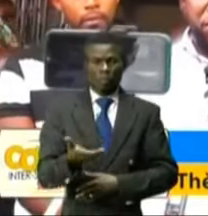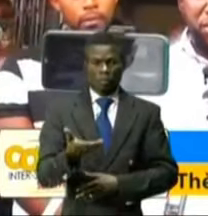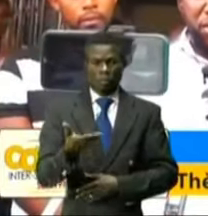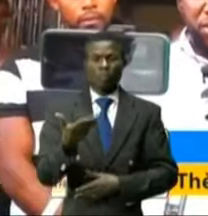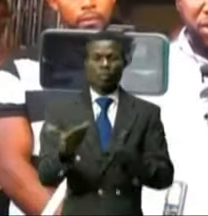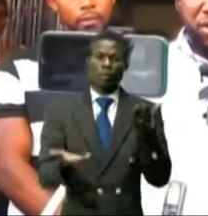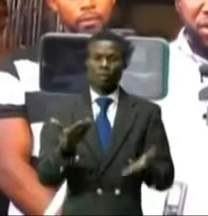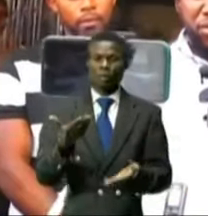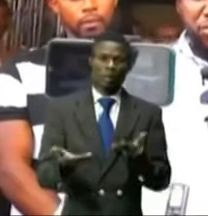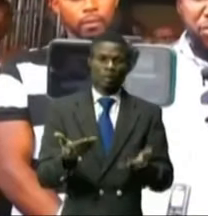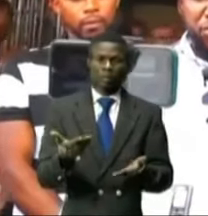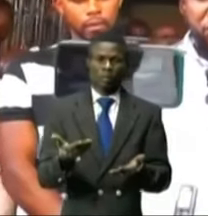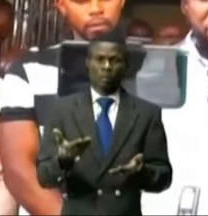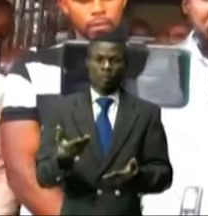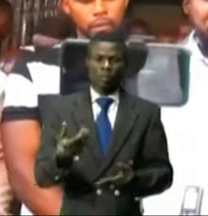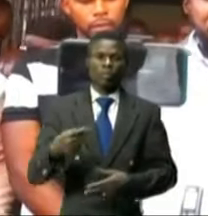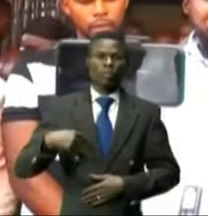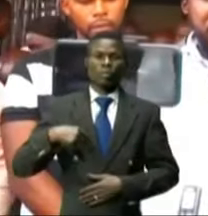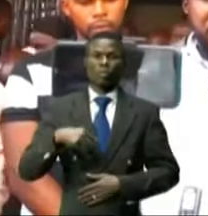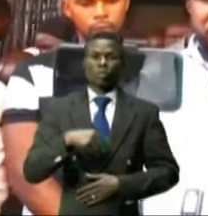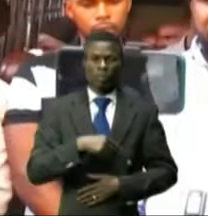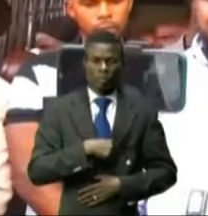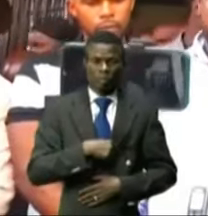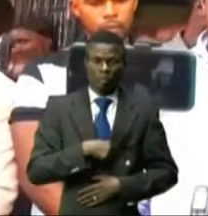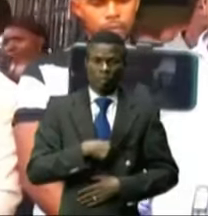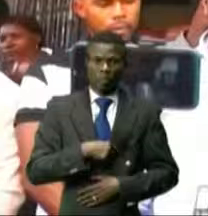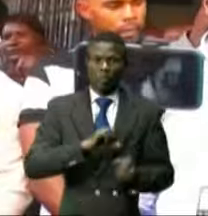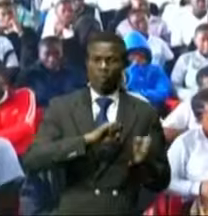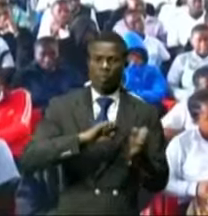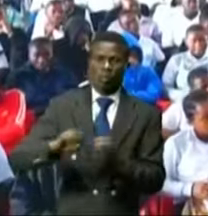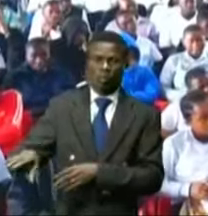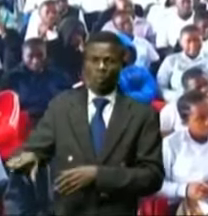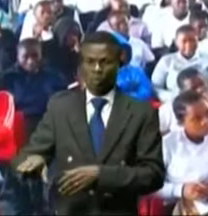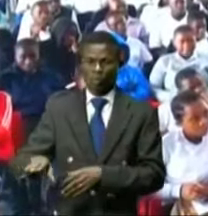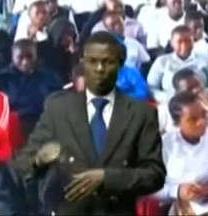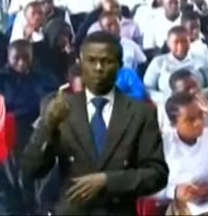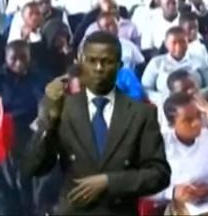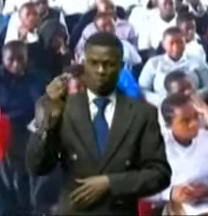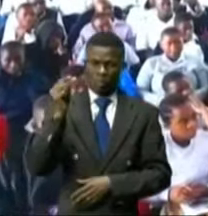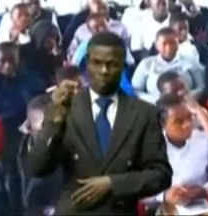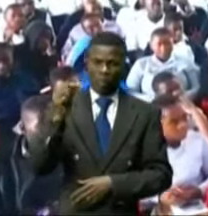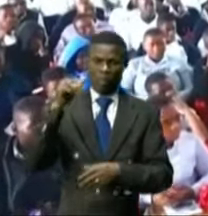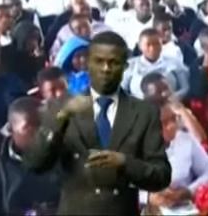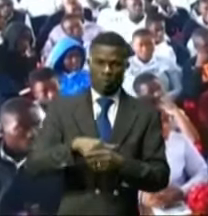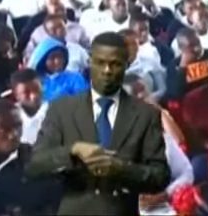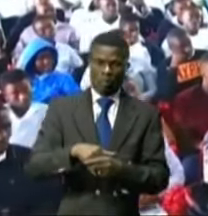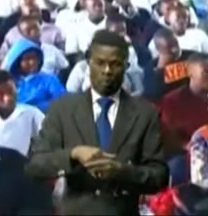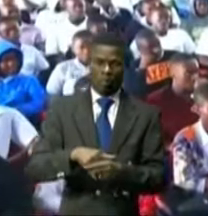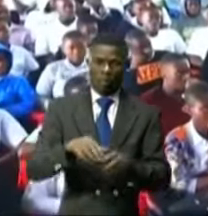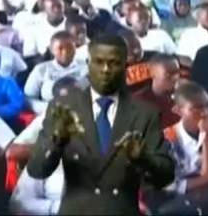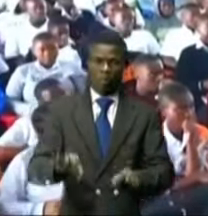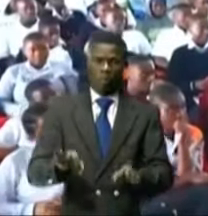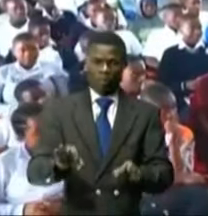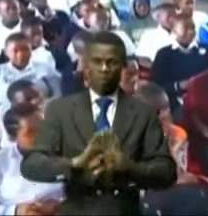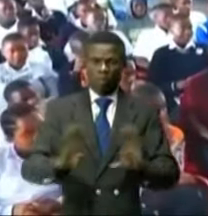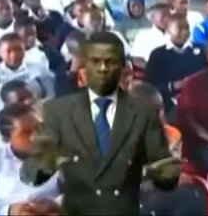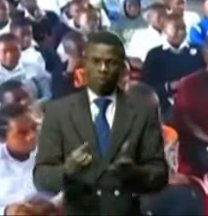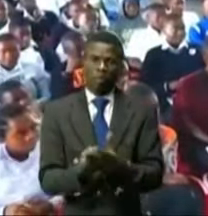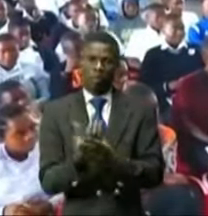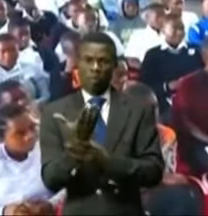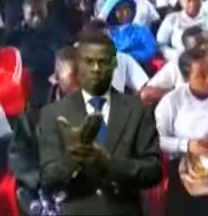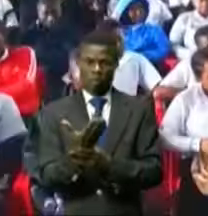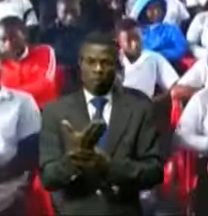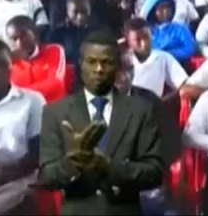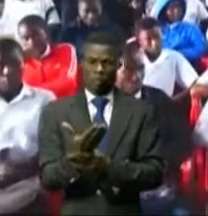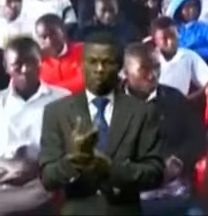que nous avons jeté le grain dans un sol fécond. En tout cas, ce